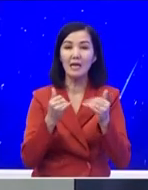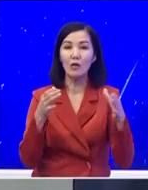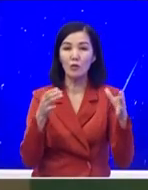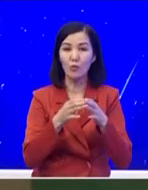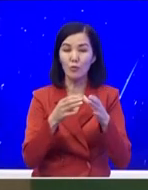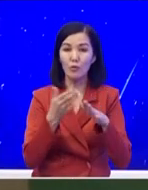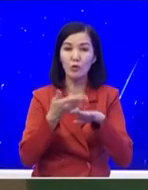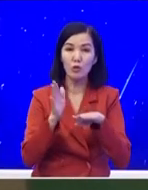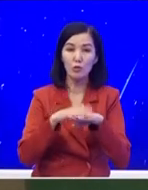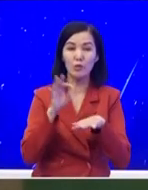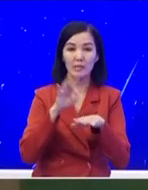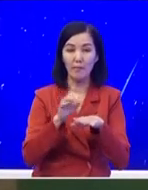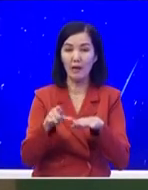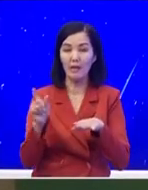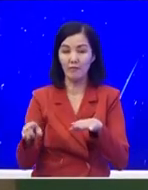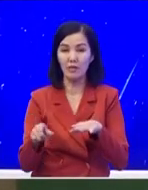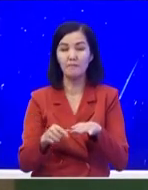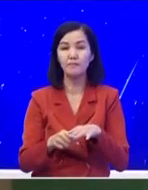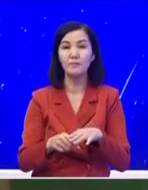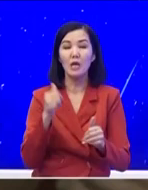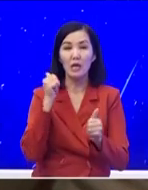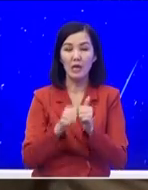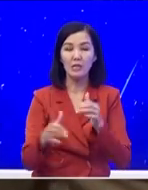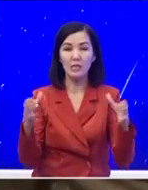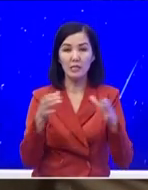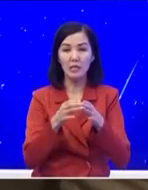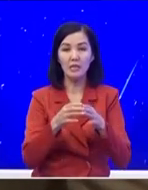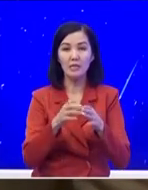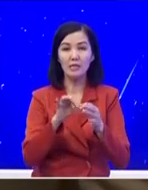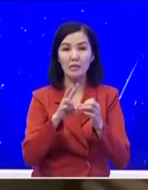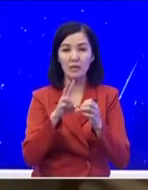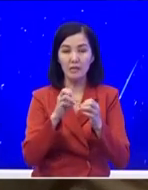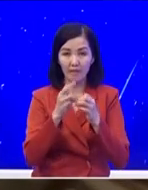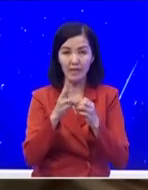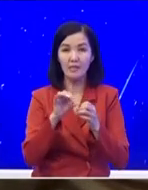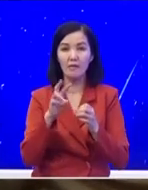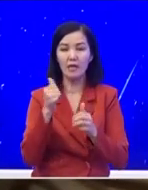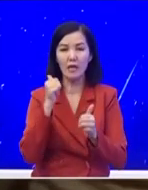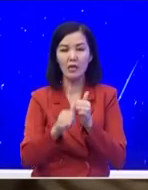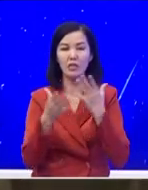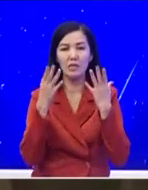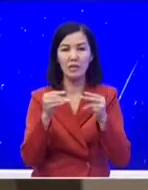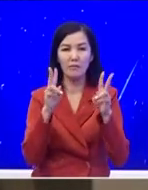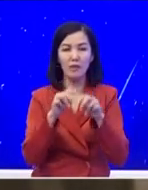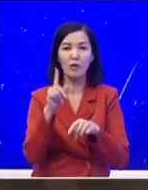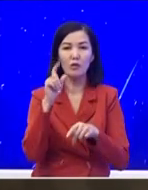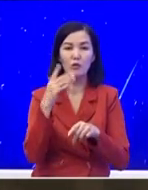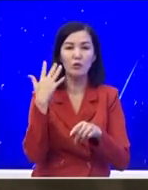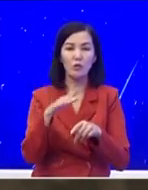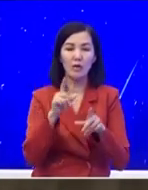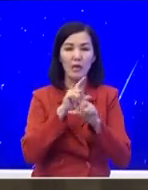риска. Специальная группа «Регулярный мониторинг» ведет с 12 июля. За несколько дней было проверено более 140 объектов.